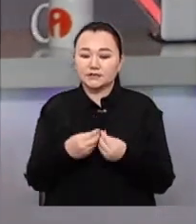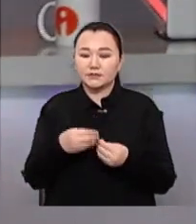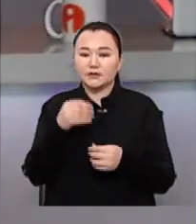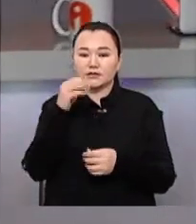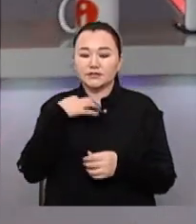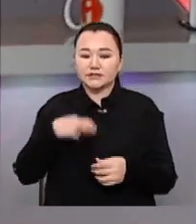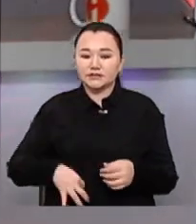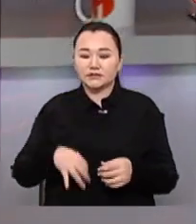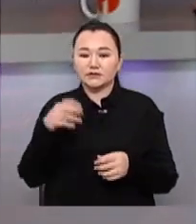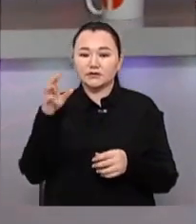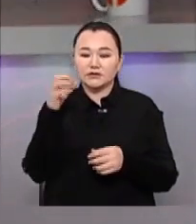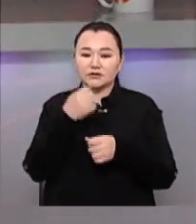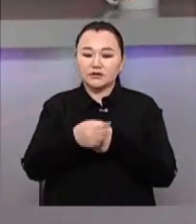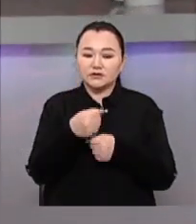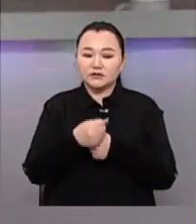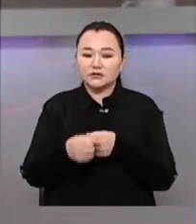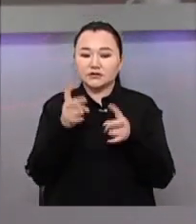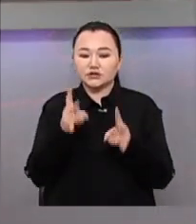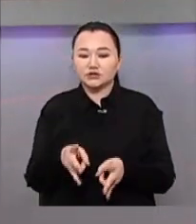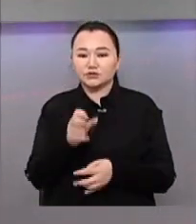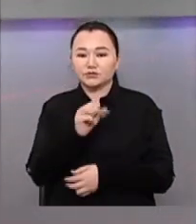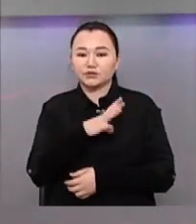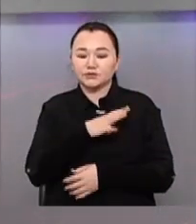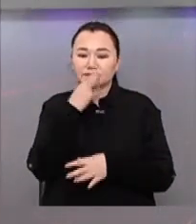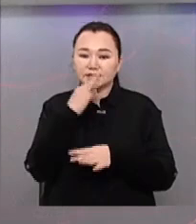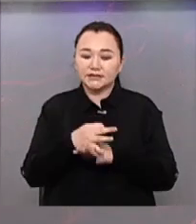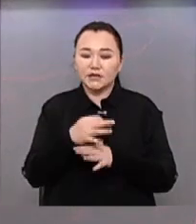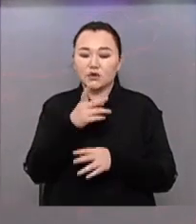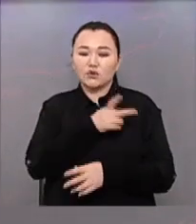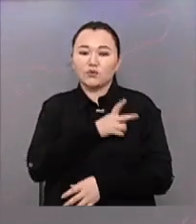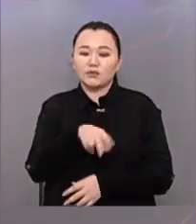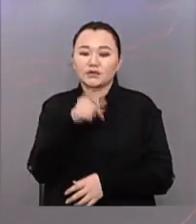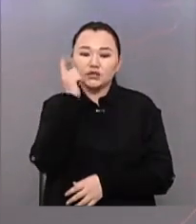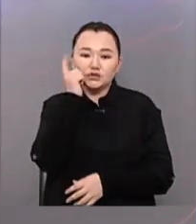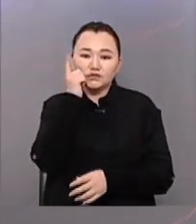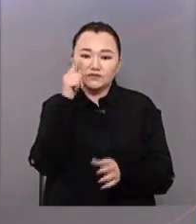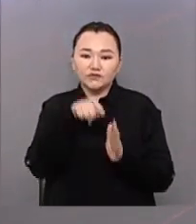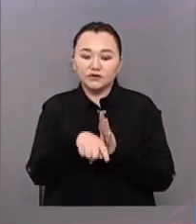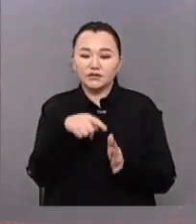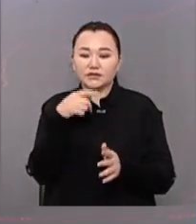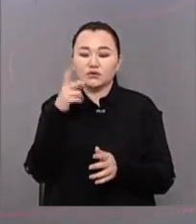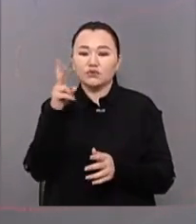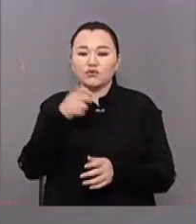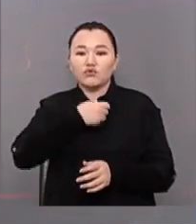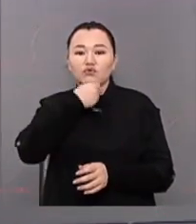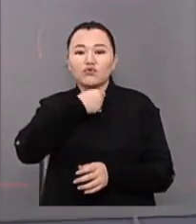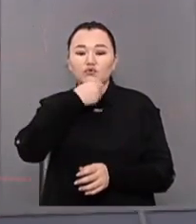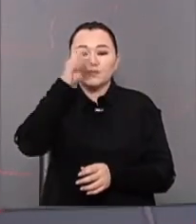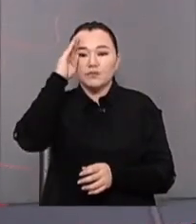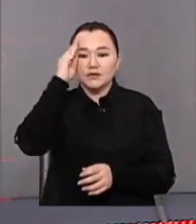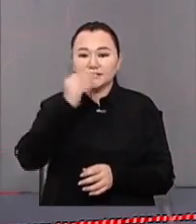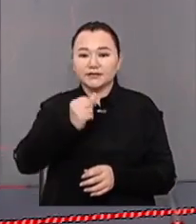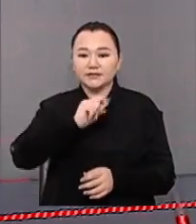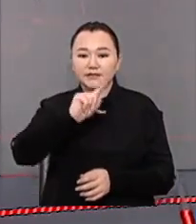ауылдағы әлімжеттіктің құрбаны болуы мүмкін деп отыр. Себебі марқұмның ұялы телефонынан өзінен үлкен балалардың ақша